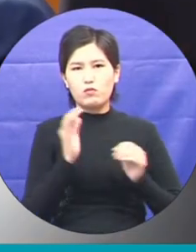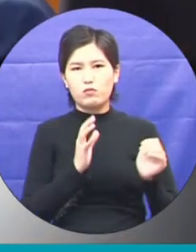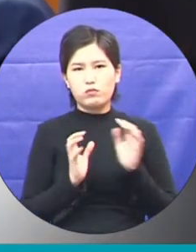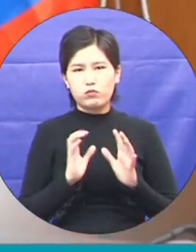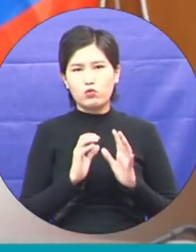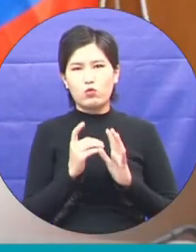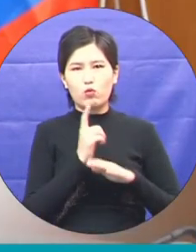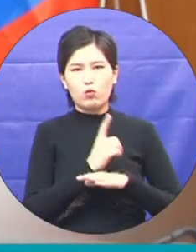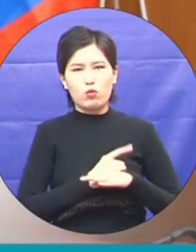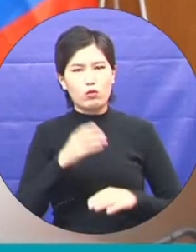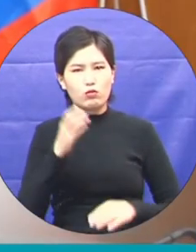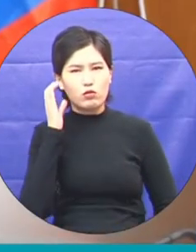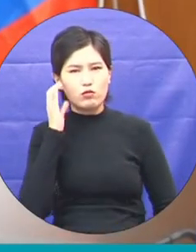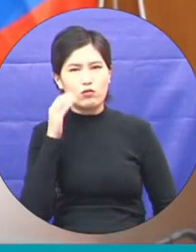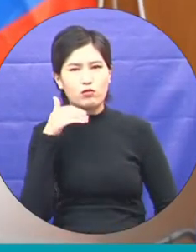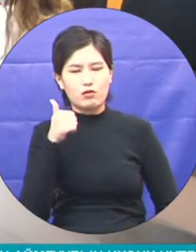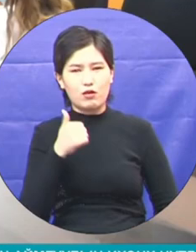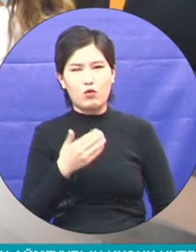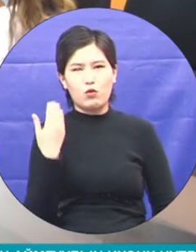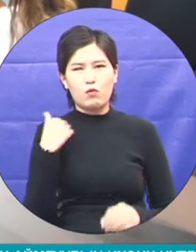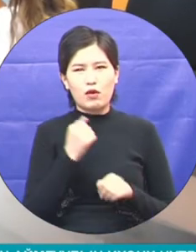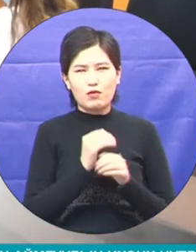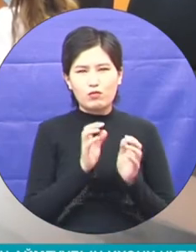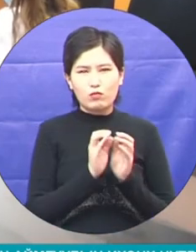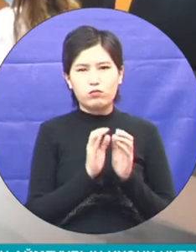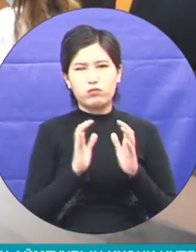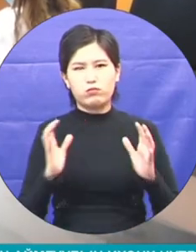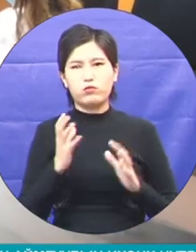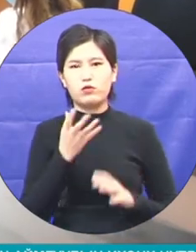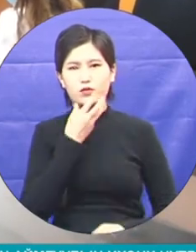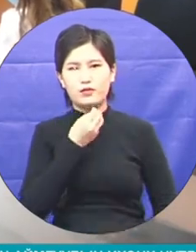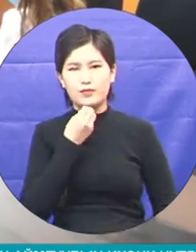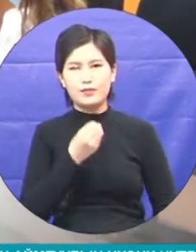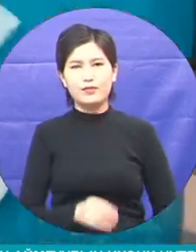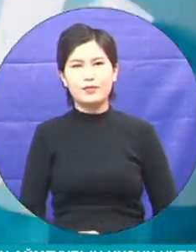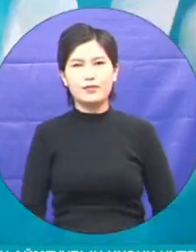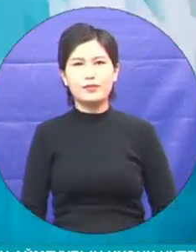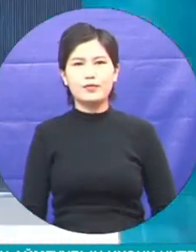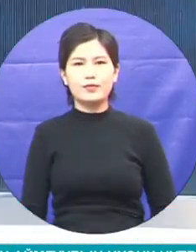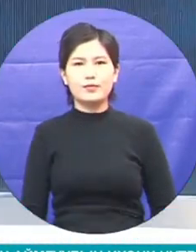уулзалтыг илүү үр дүнтэй, өргөн цар хүрээтэй болгосон юм а.